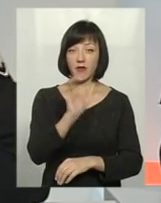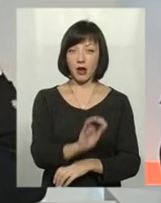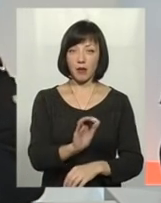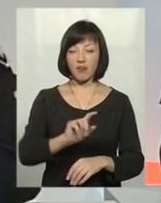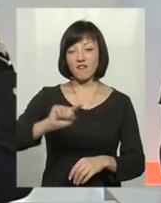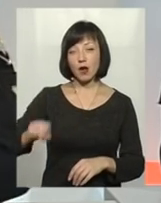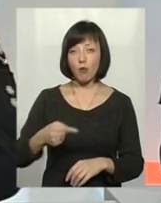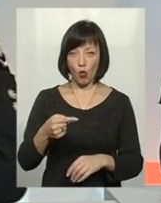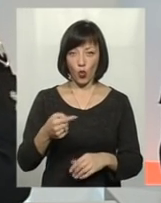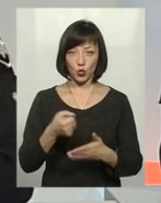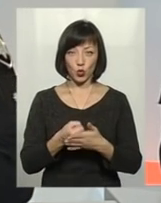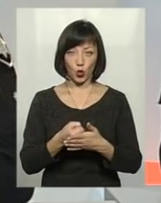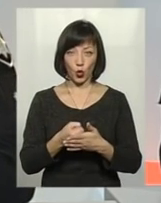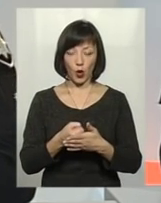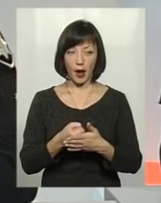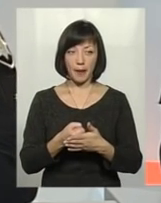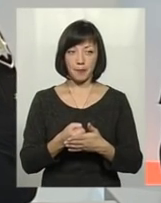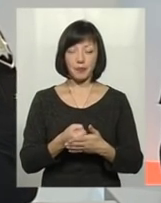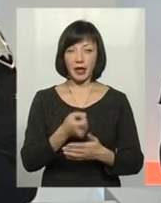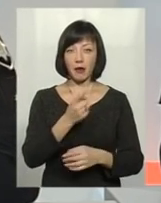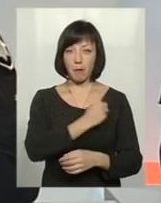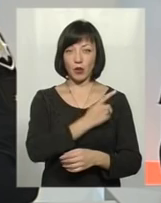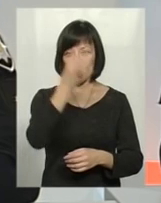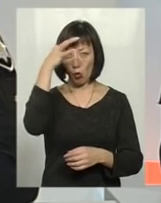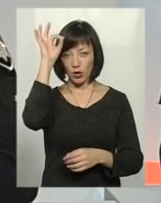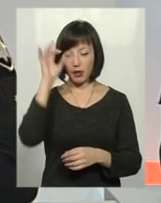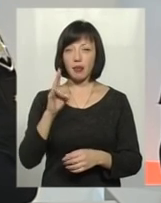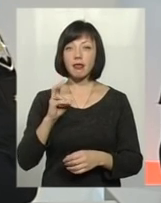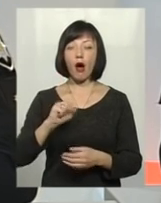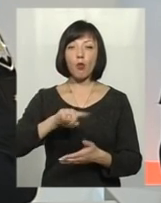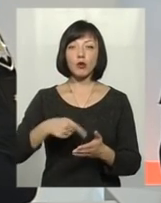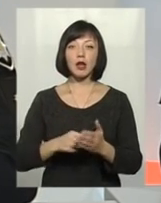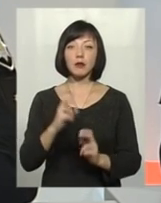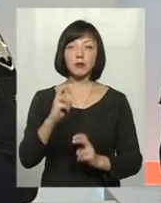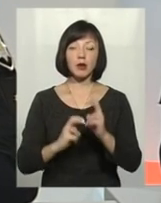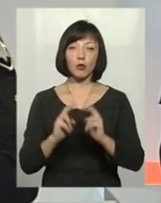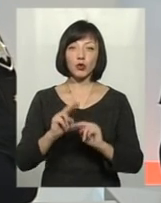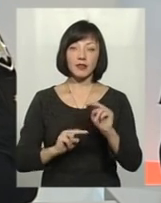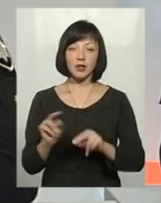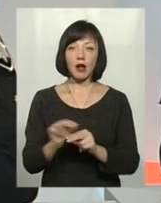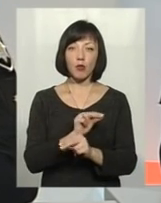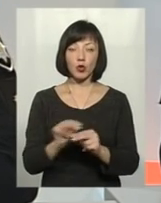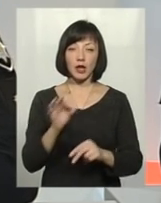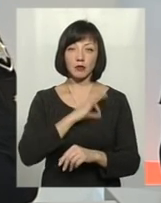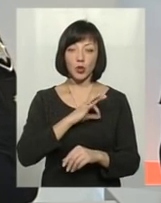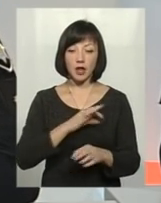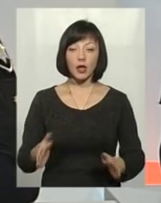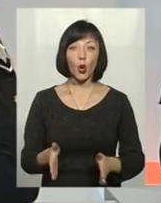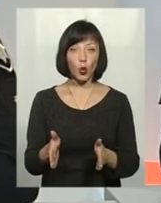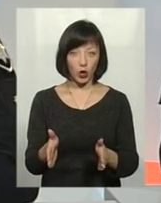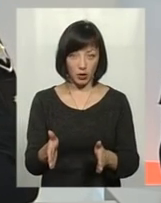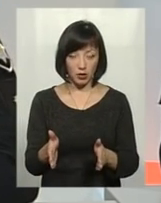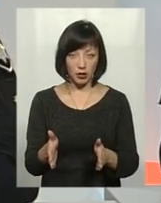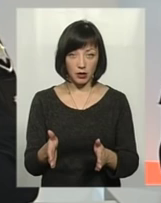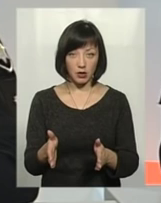відповідну вимогу патрульної поліції на комунальне підприємство будівництва, ремонту, експлуатації доріг, яке